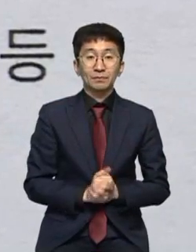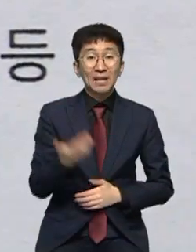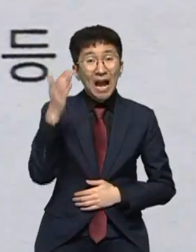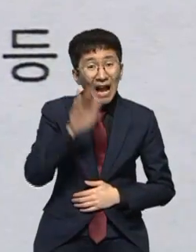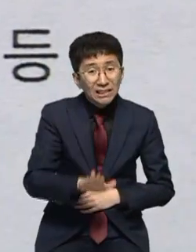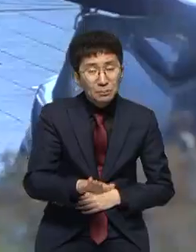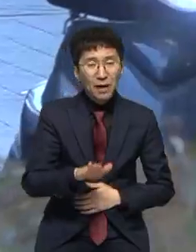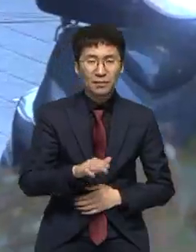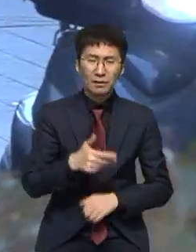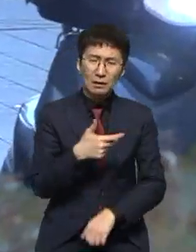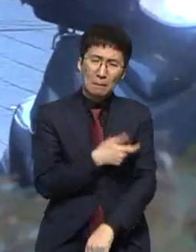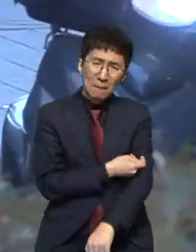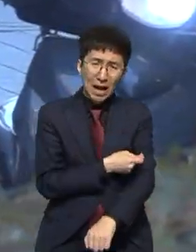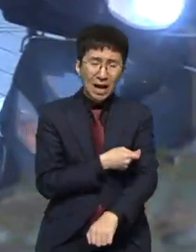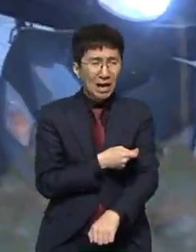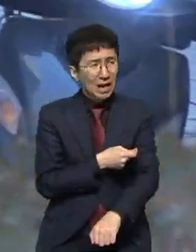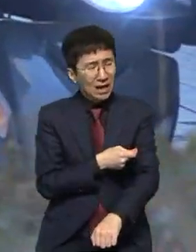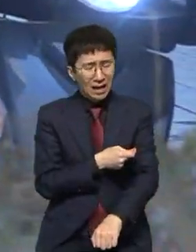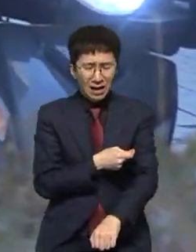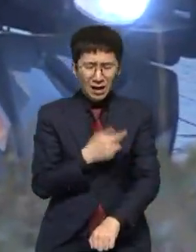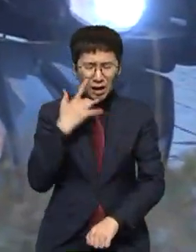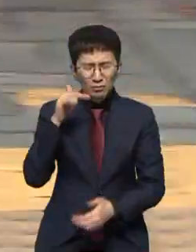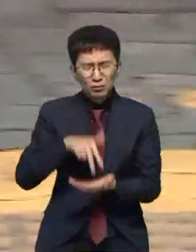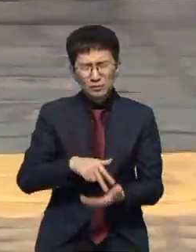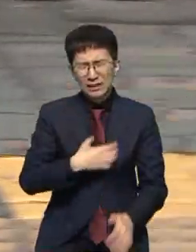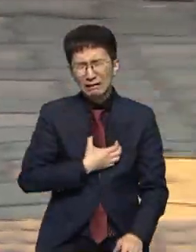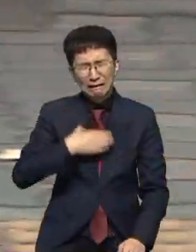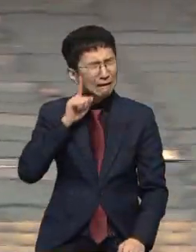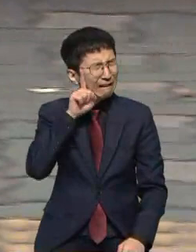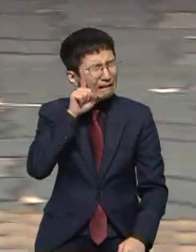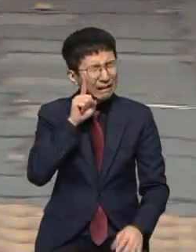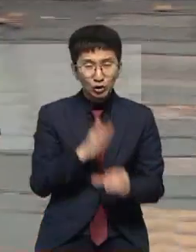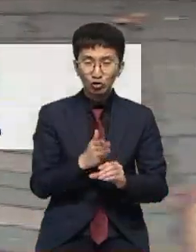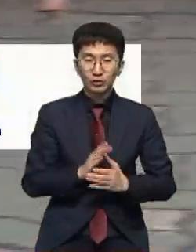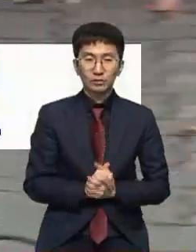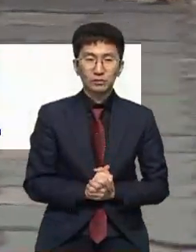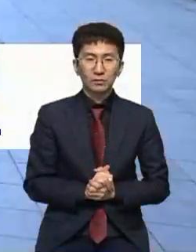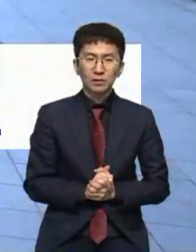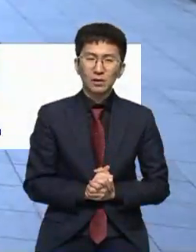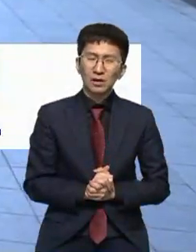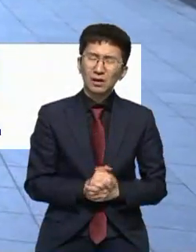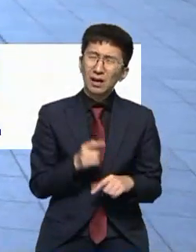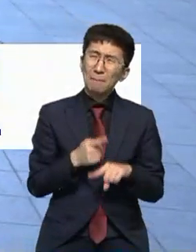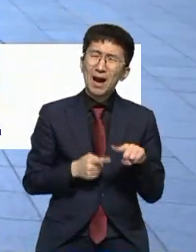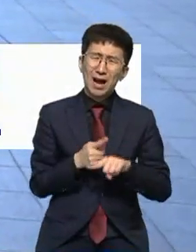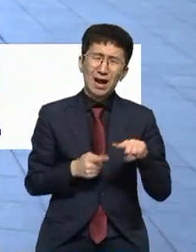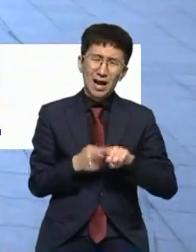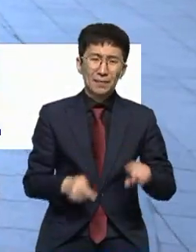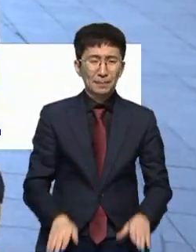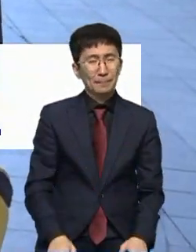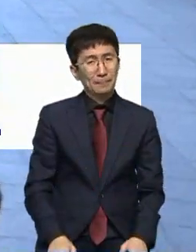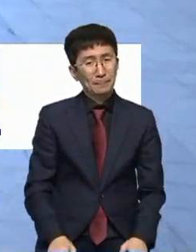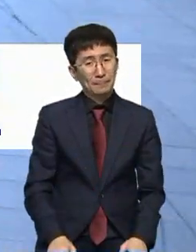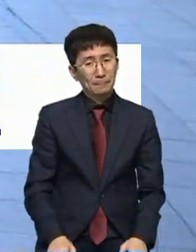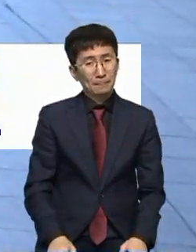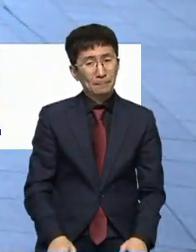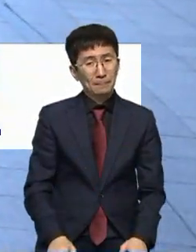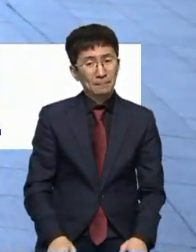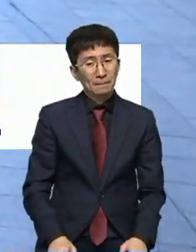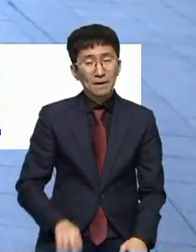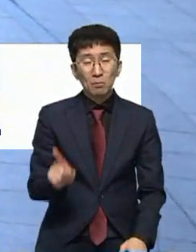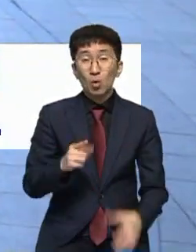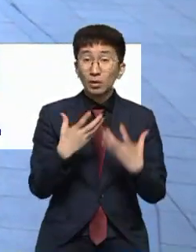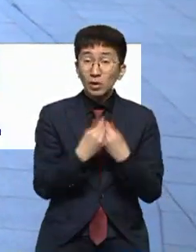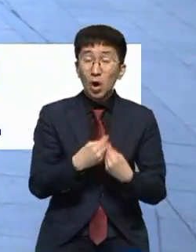하지만 접종을 앞둔 부모들은 마음이 복잡합니다. 반반이에요, 사실. 이게 확실하게 그 뭐라